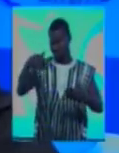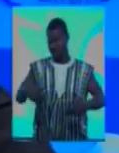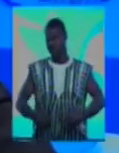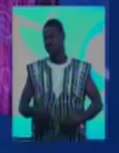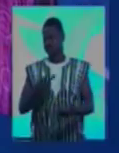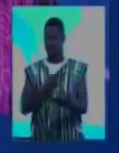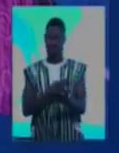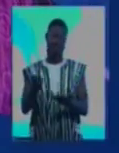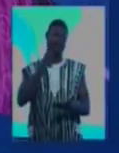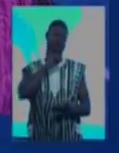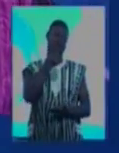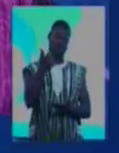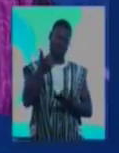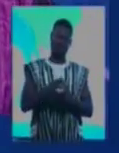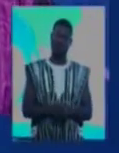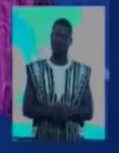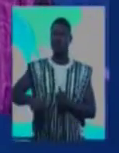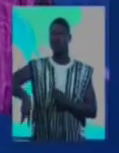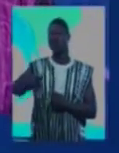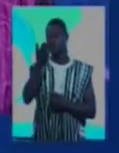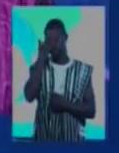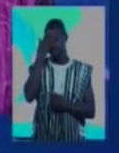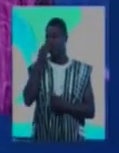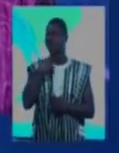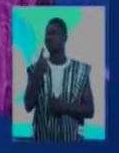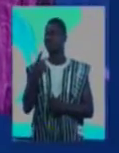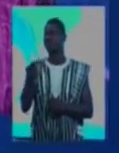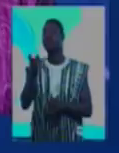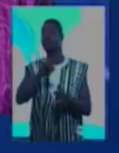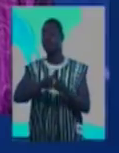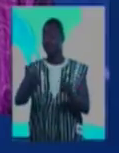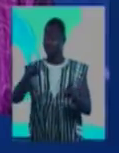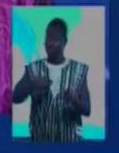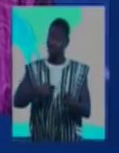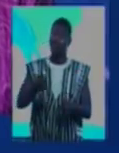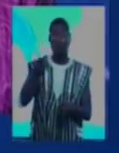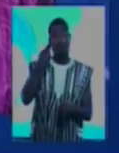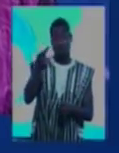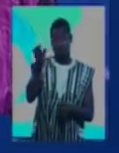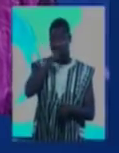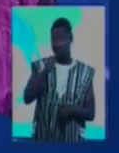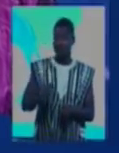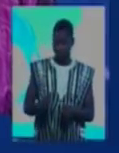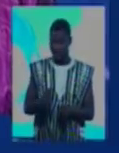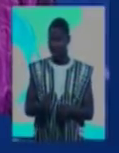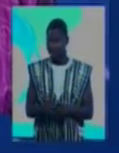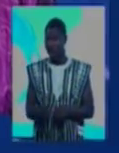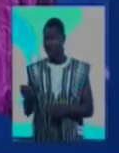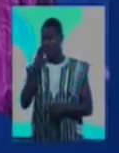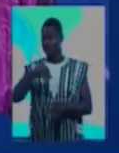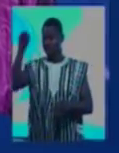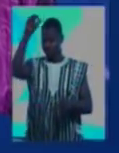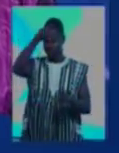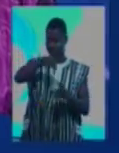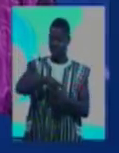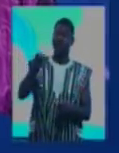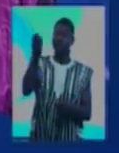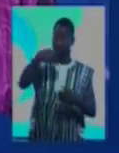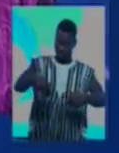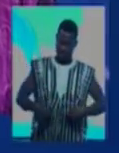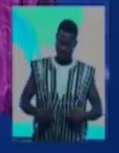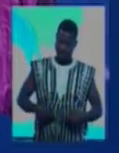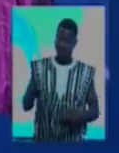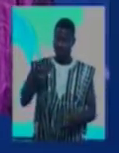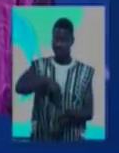lecture? Oui, bon, vous savez, on le dit comme ça, mais moi, quand je vois l'engouement des jeunes sur le salon, comment ils viennent à